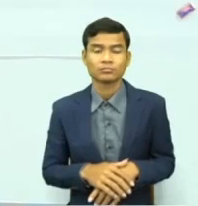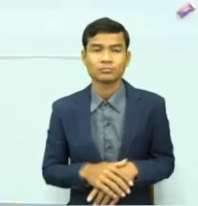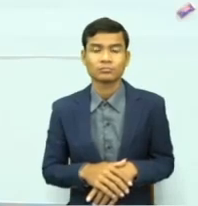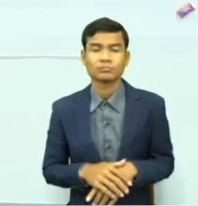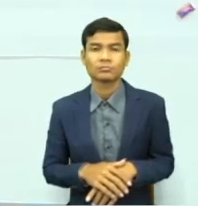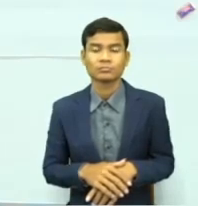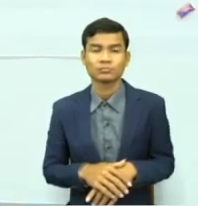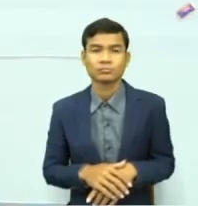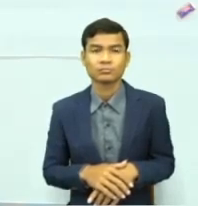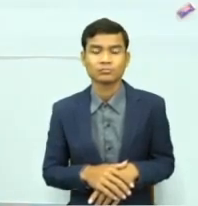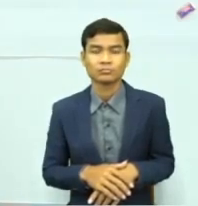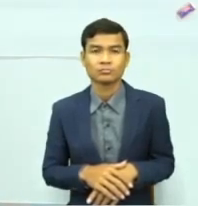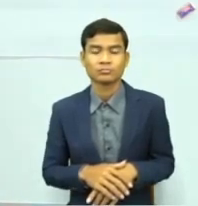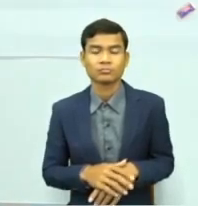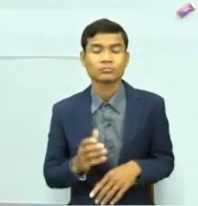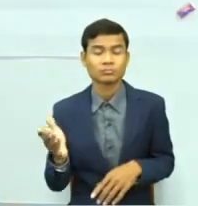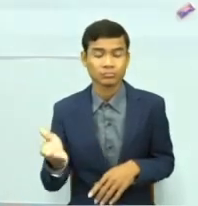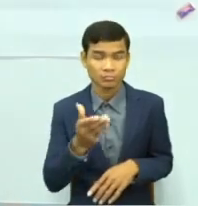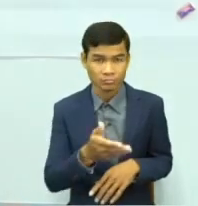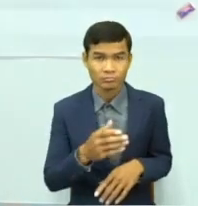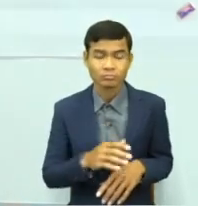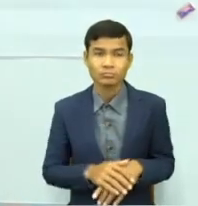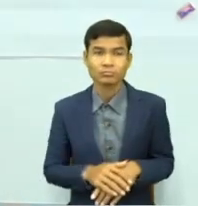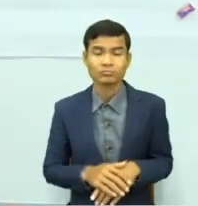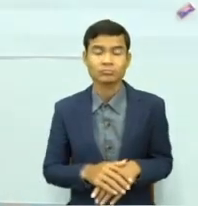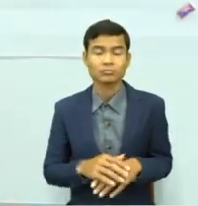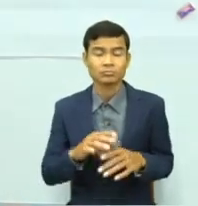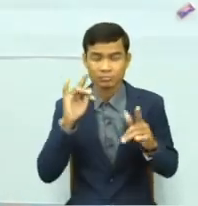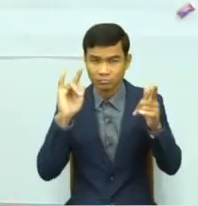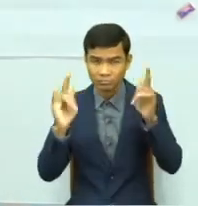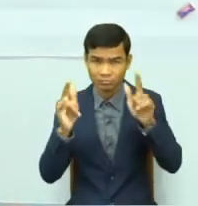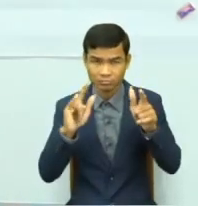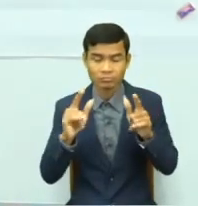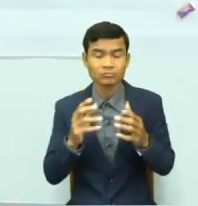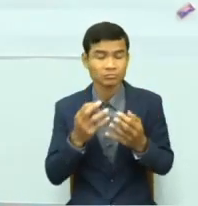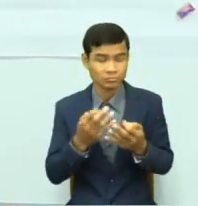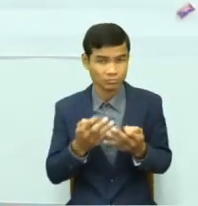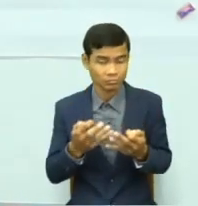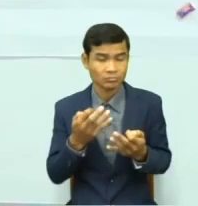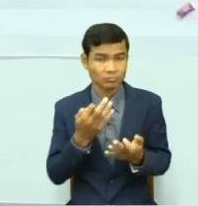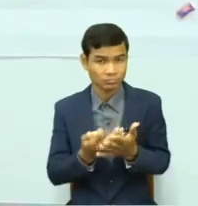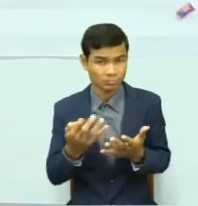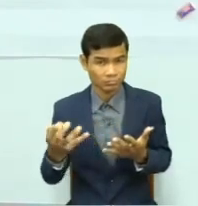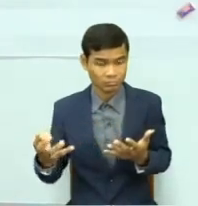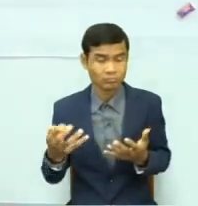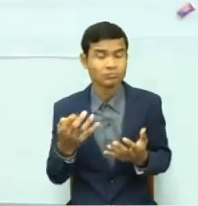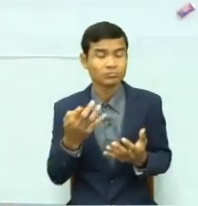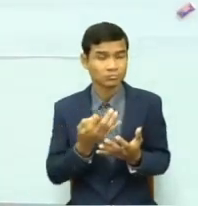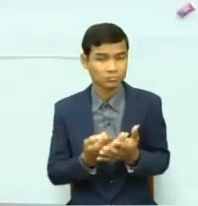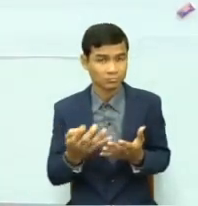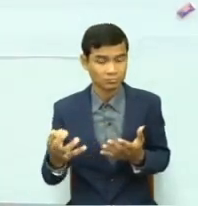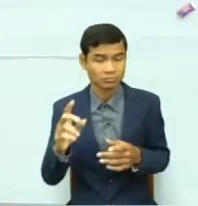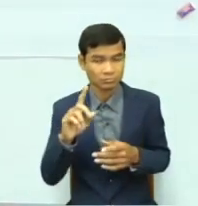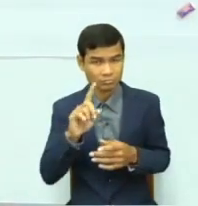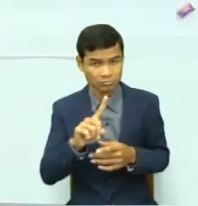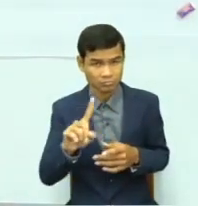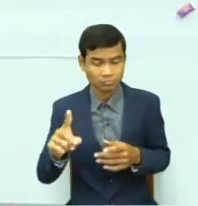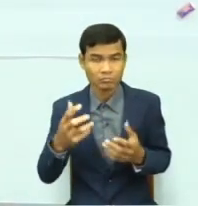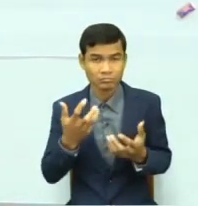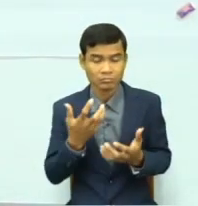chà chẳng con đai con đai priệp thiệp rồi bỏ mùi từ rồi bỏ mùi tế chà ưu tì hò thá